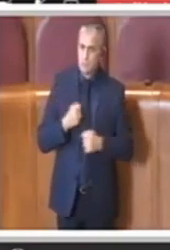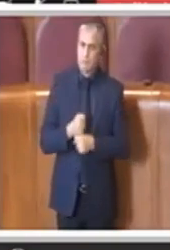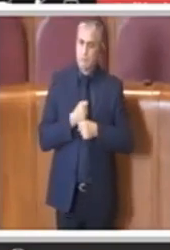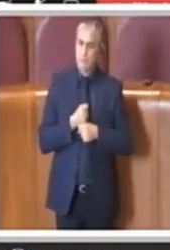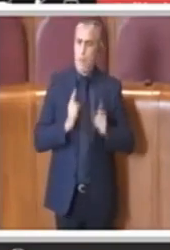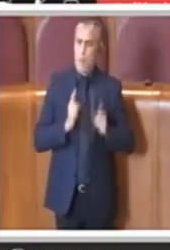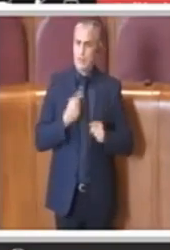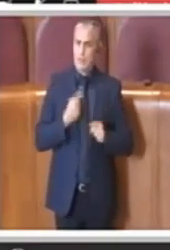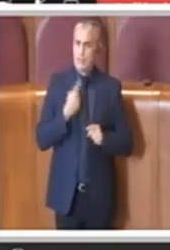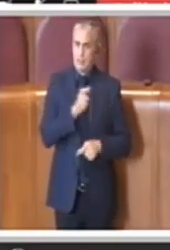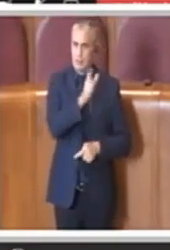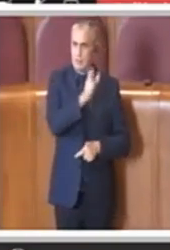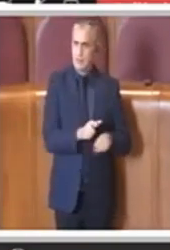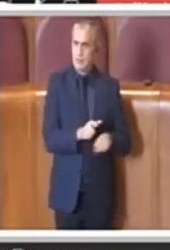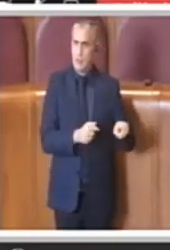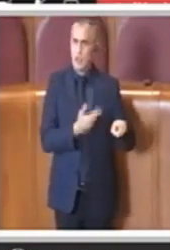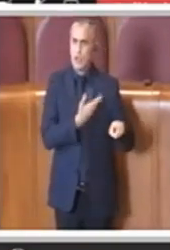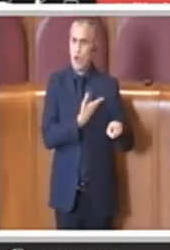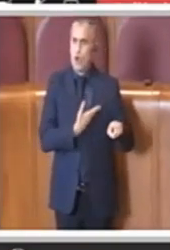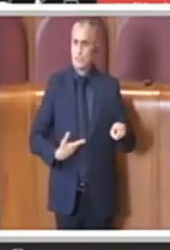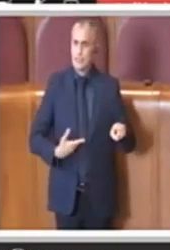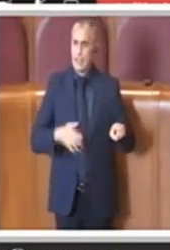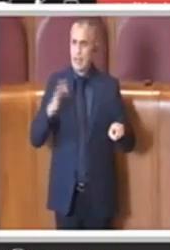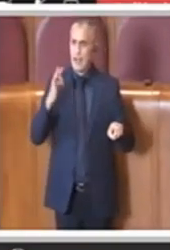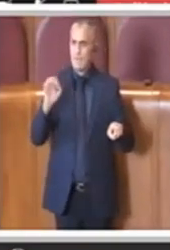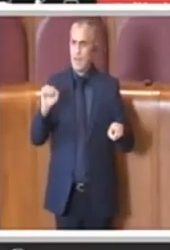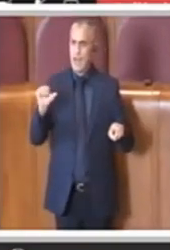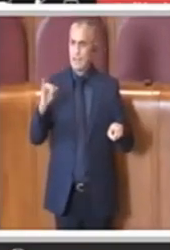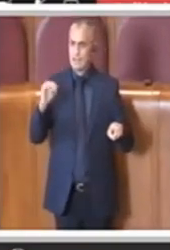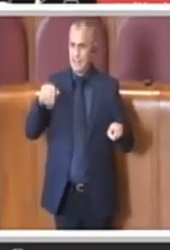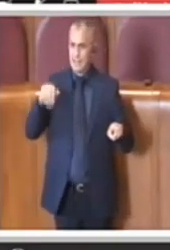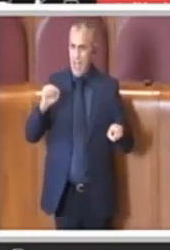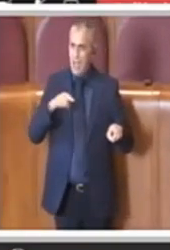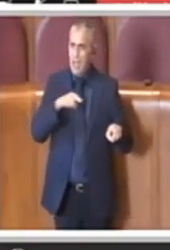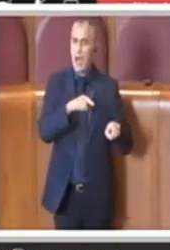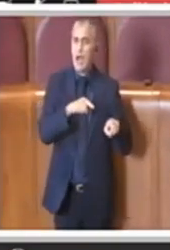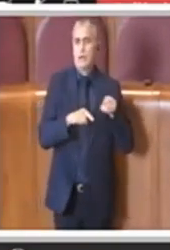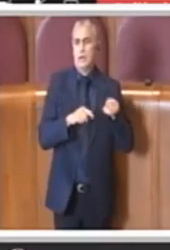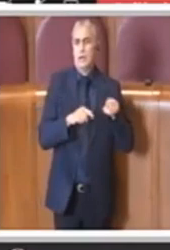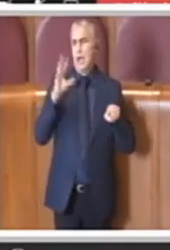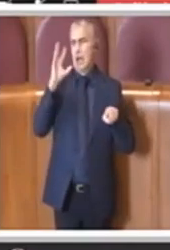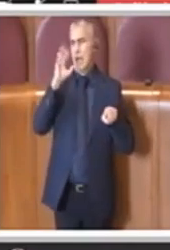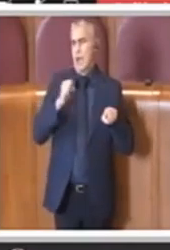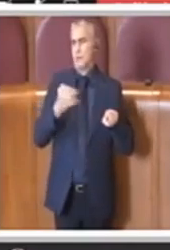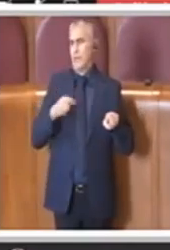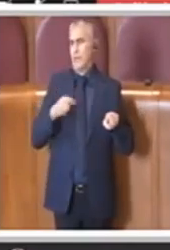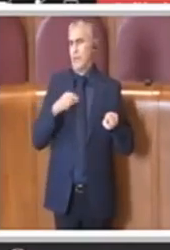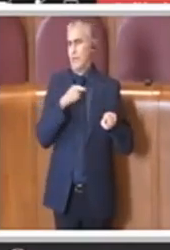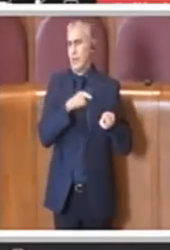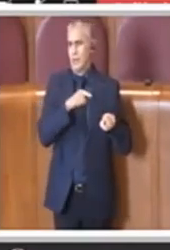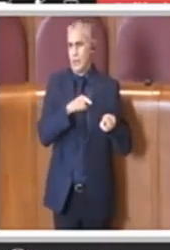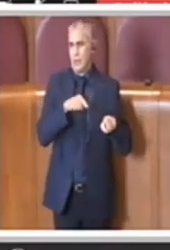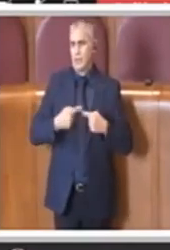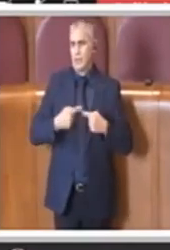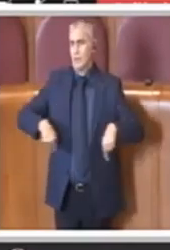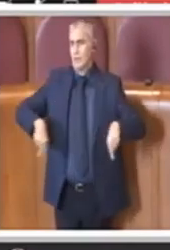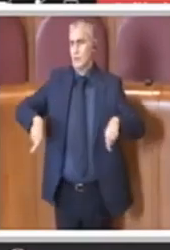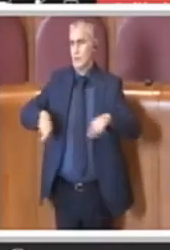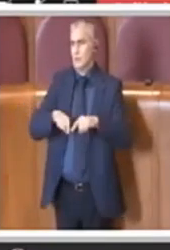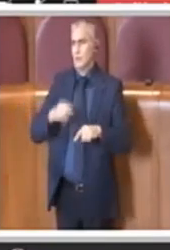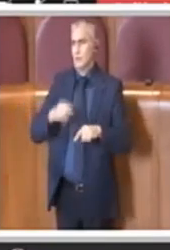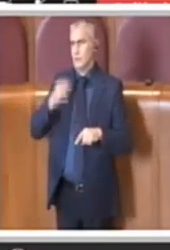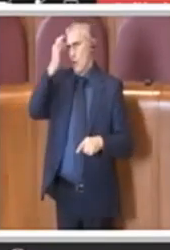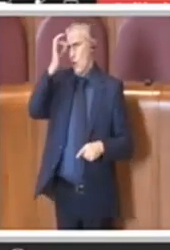politicamente, il consigliere, mio collega Fassina, perché ha compreso benissimo il senso di questo consiglio, ma il senso